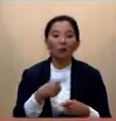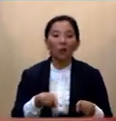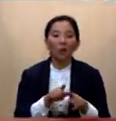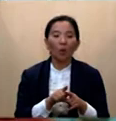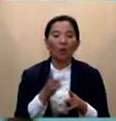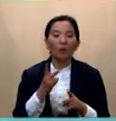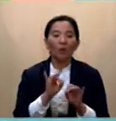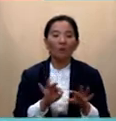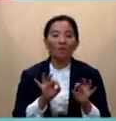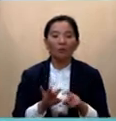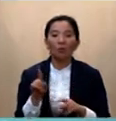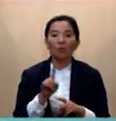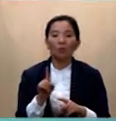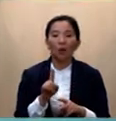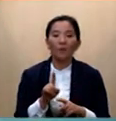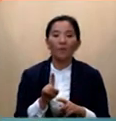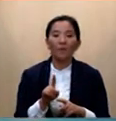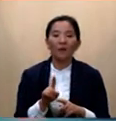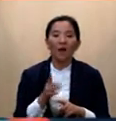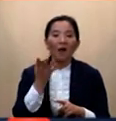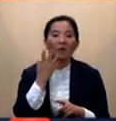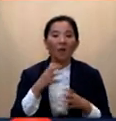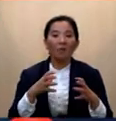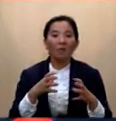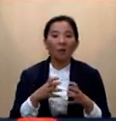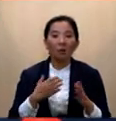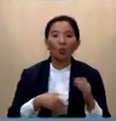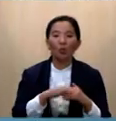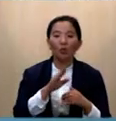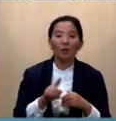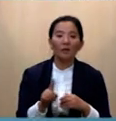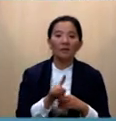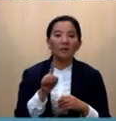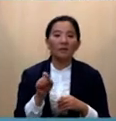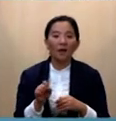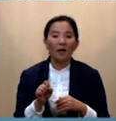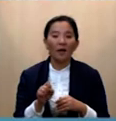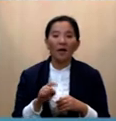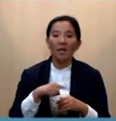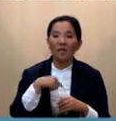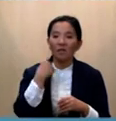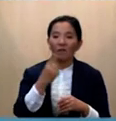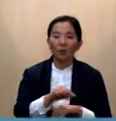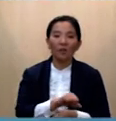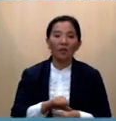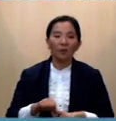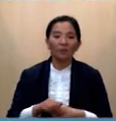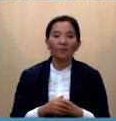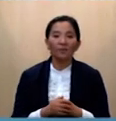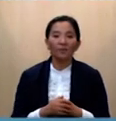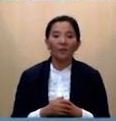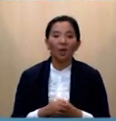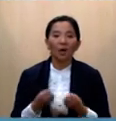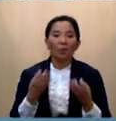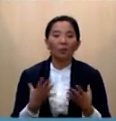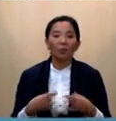момент. То, что, поставьте, когда мяч ушел при атаке за лицевую линию,